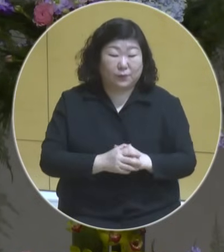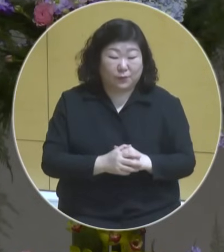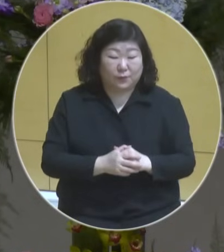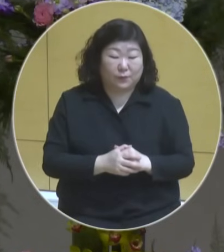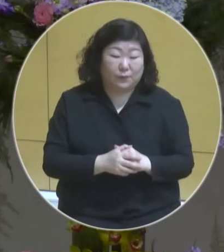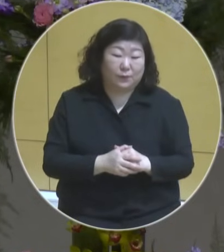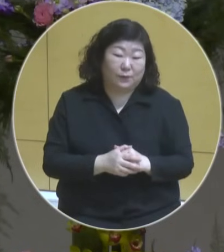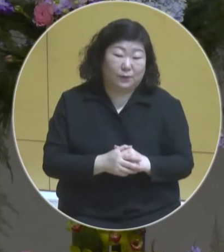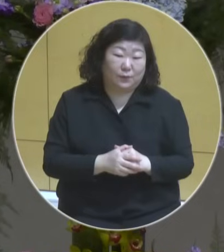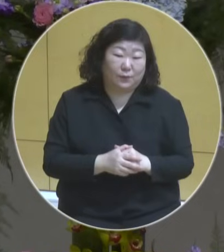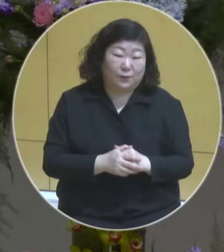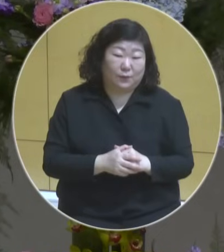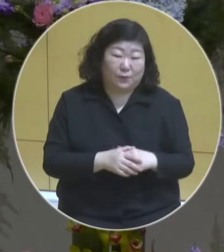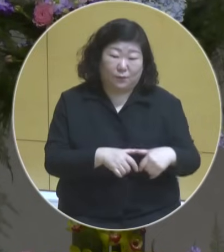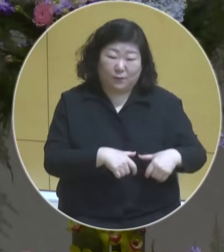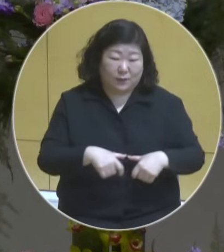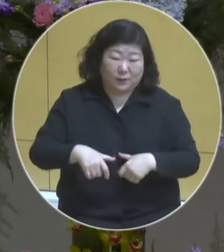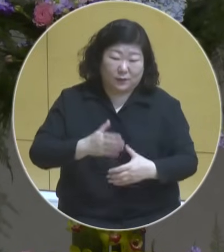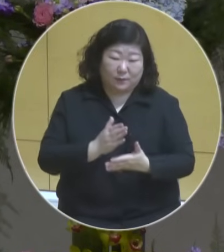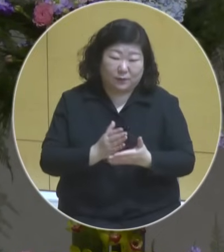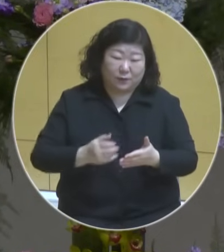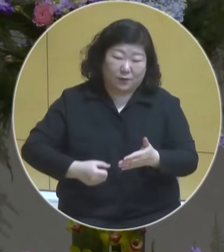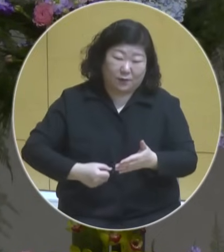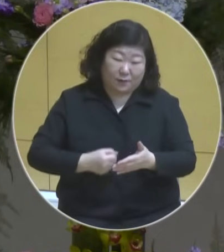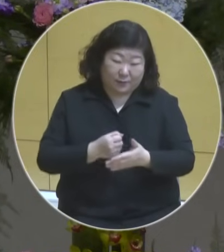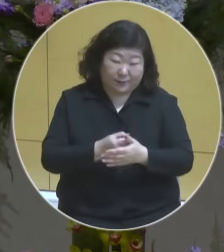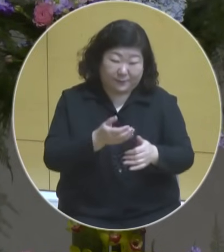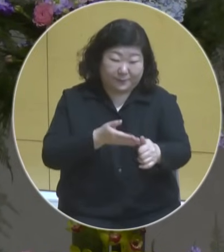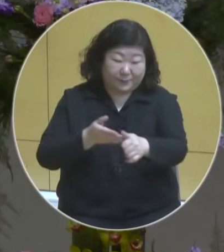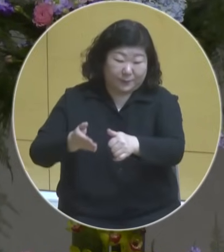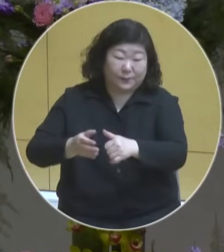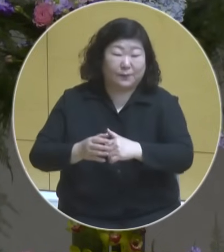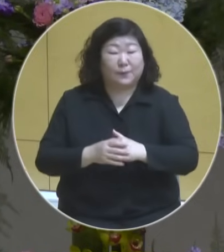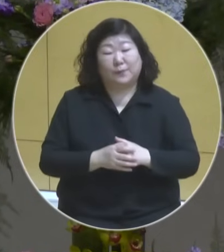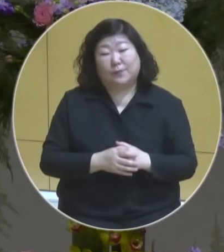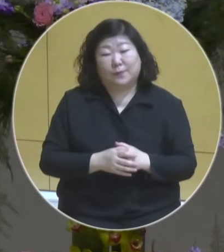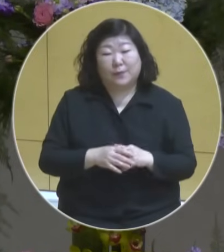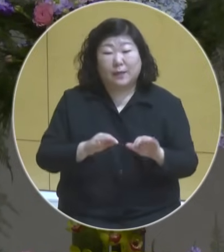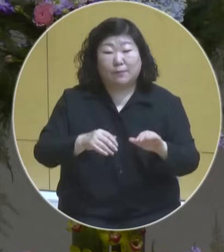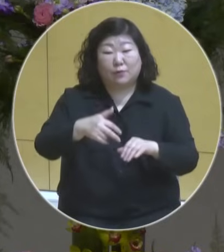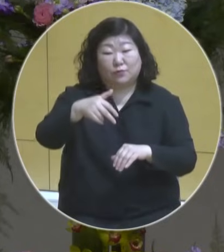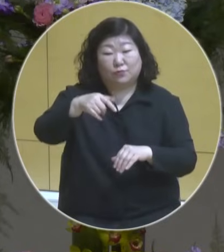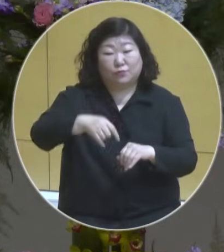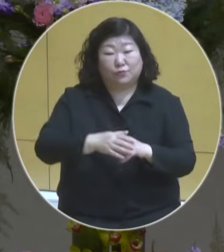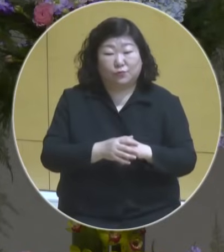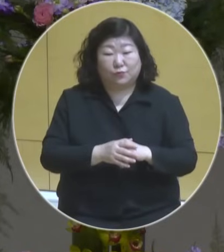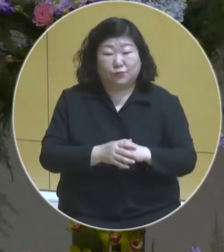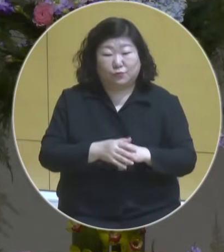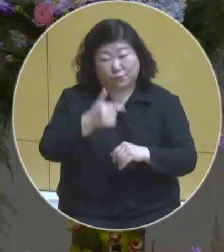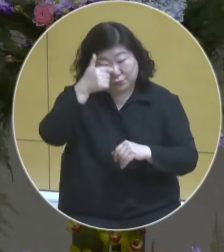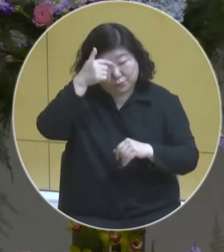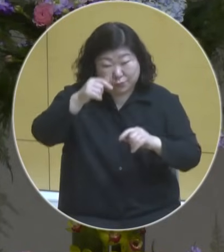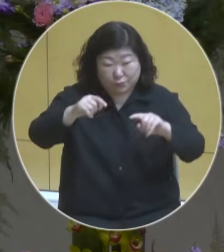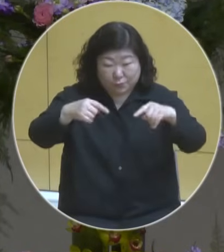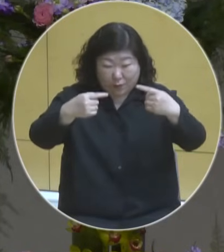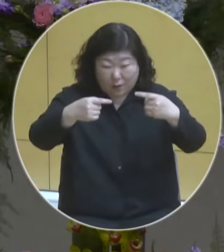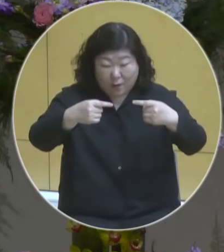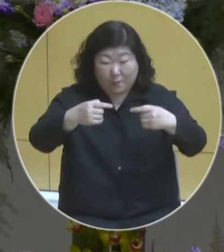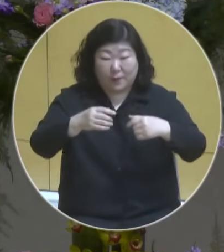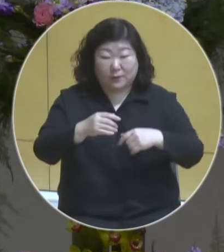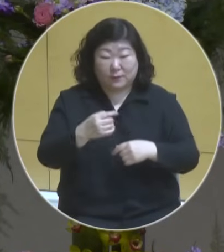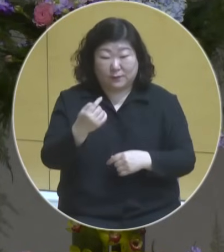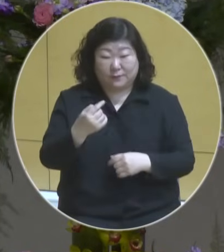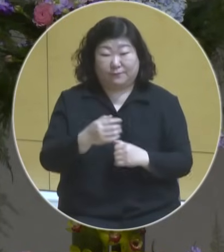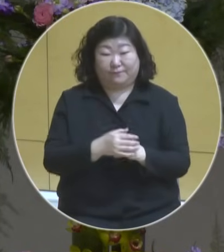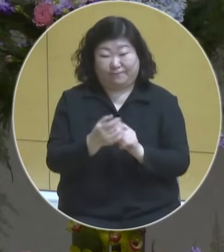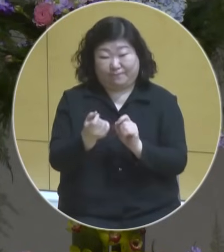기억하시고 주저하지 마시고 결단하시고 바라고요 이번 주가 설 명절입니다 어